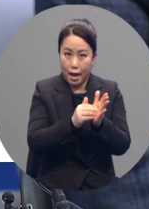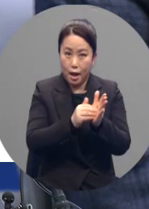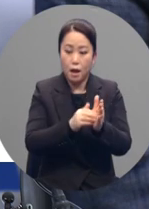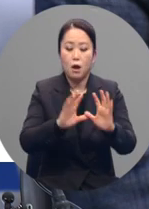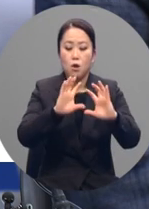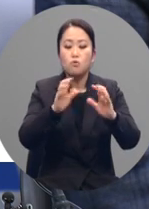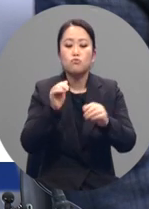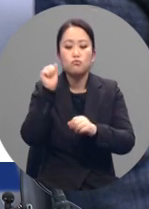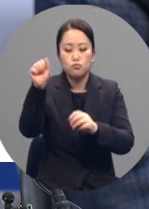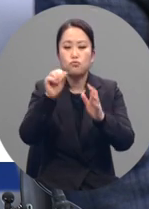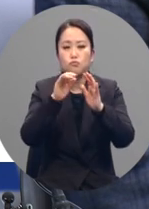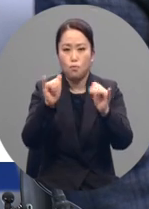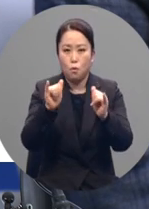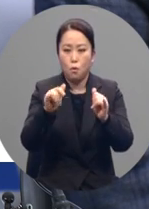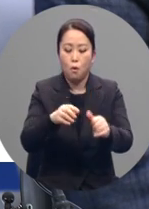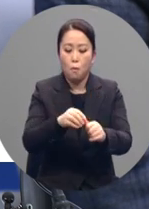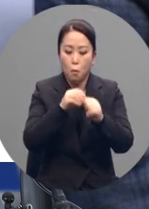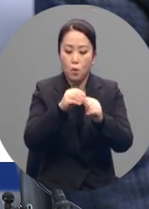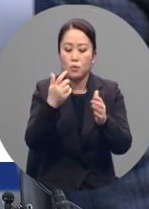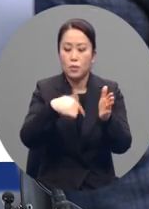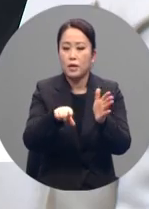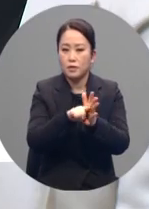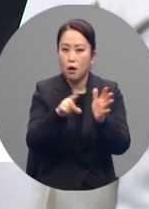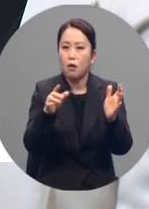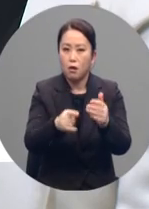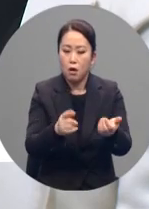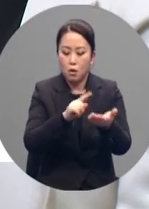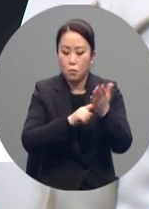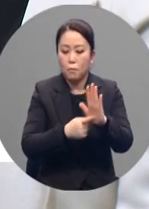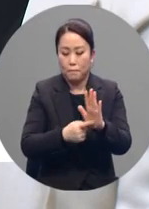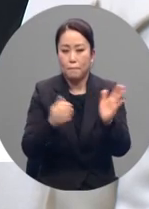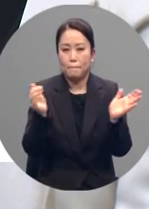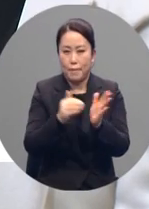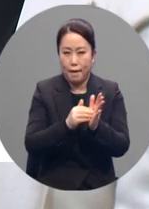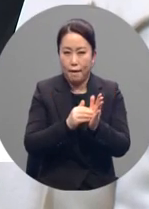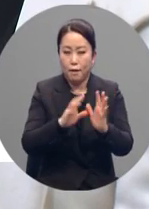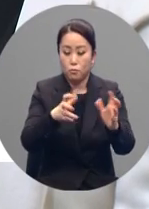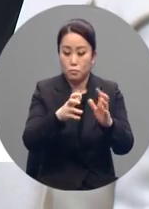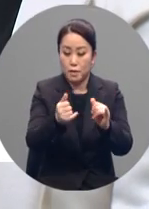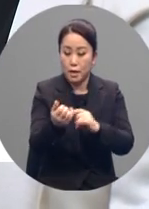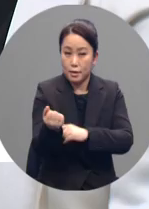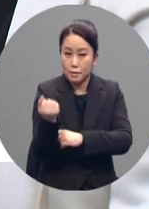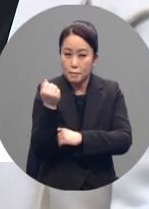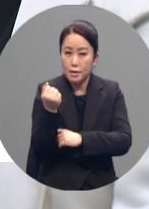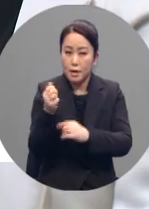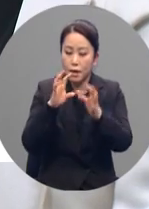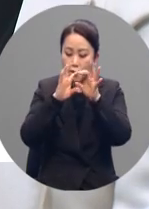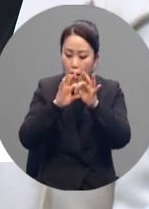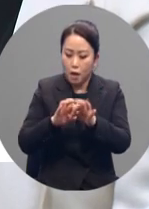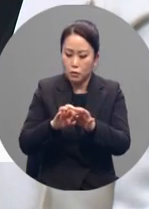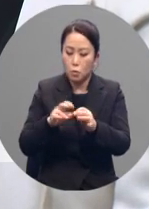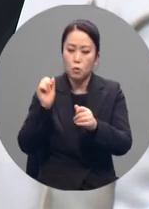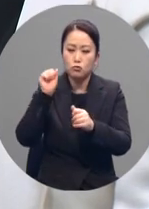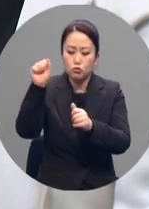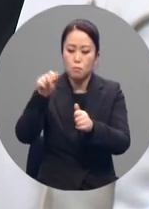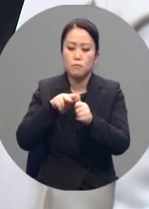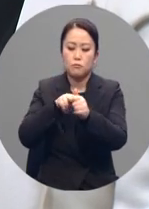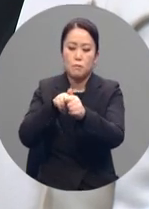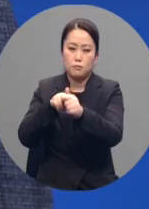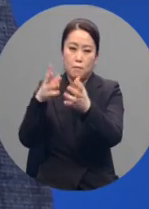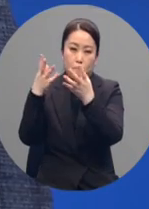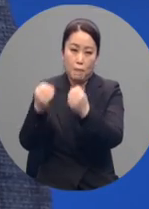체비를 본격화했습니다. 국민의힘 후보군의 출마 선언이 연일 본무를 이루는 것과는 달리